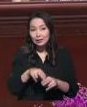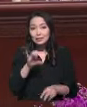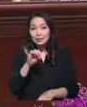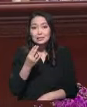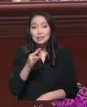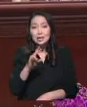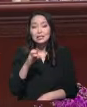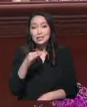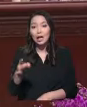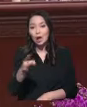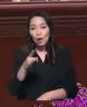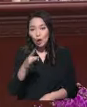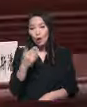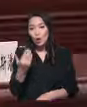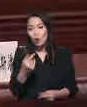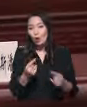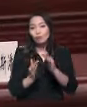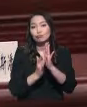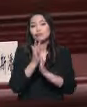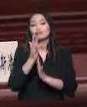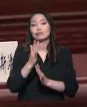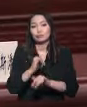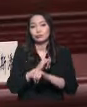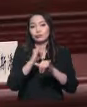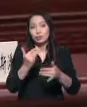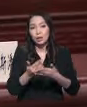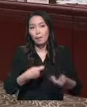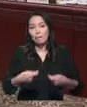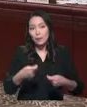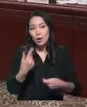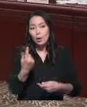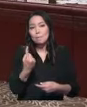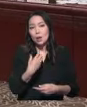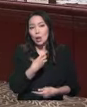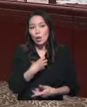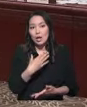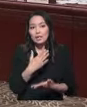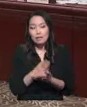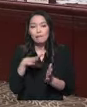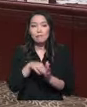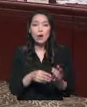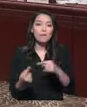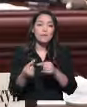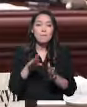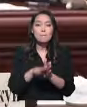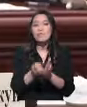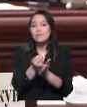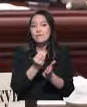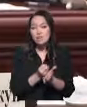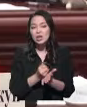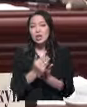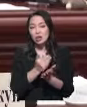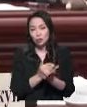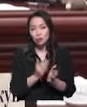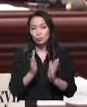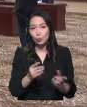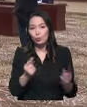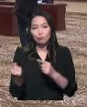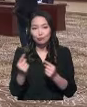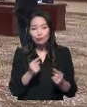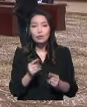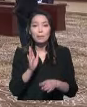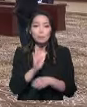регион. Динамика роста впечатляет. В этом первостепенную роль сыграло введение взаимного безвизового режима. По распоряжению